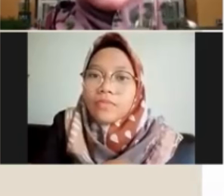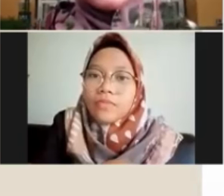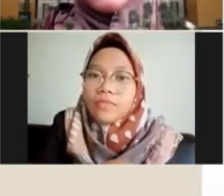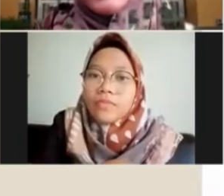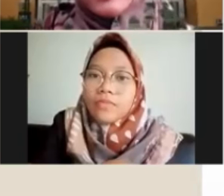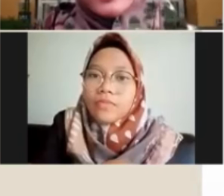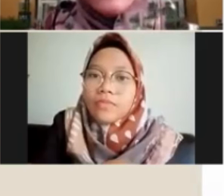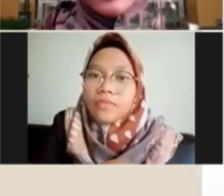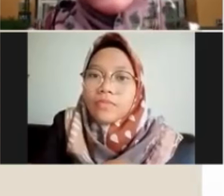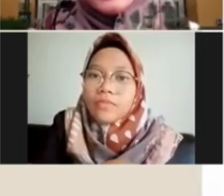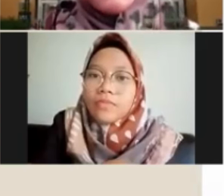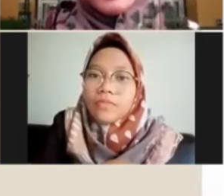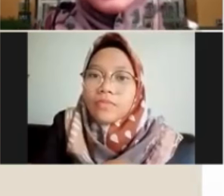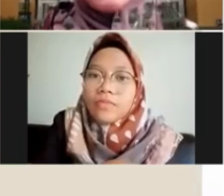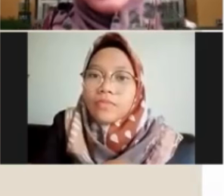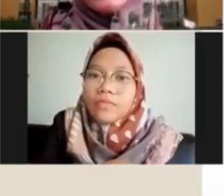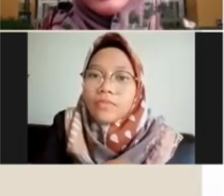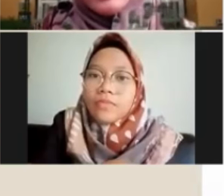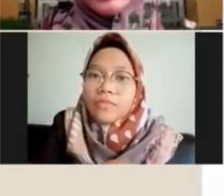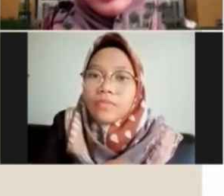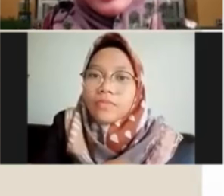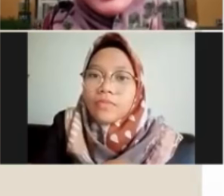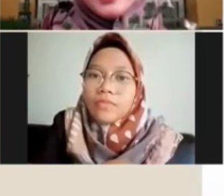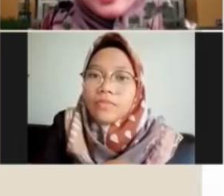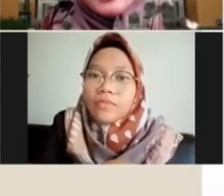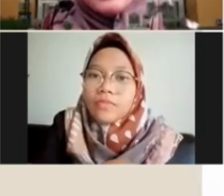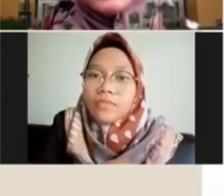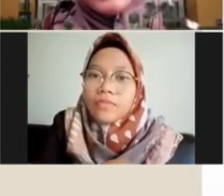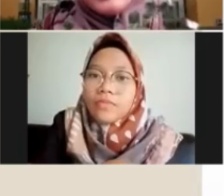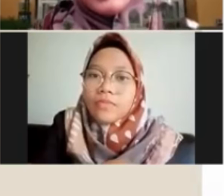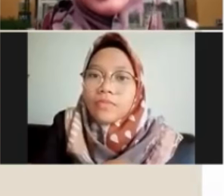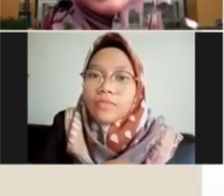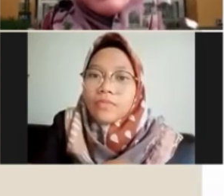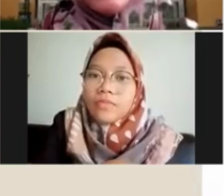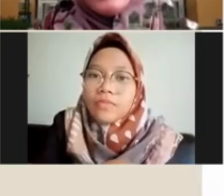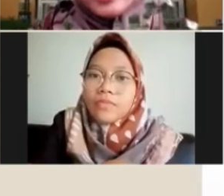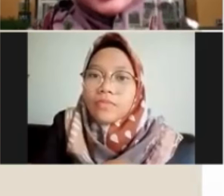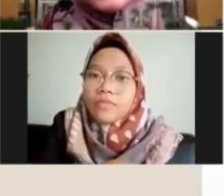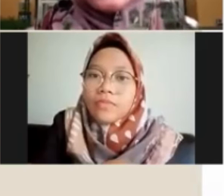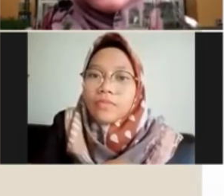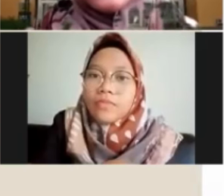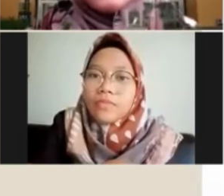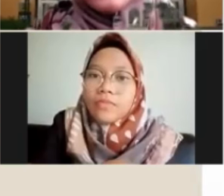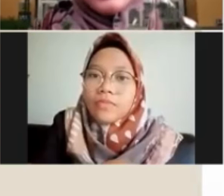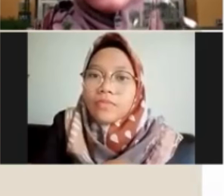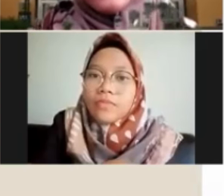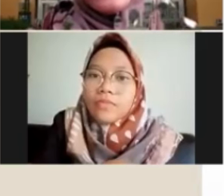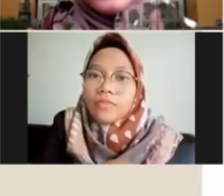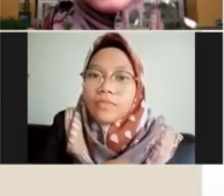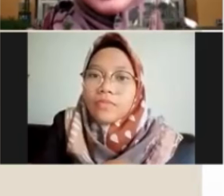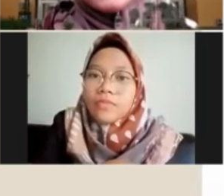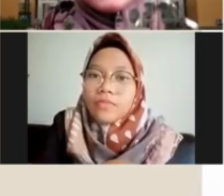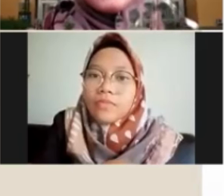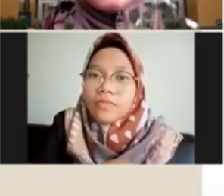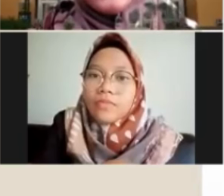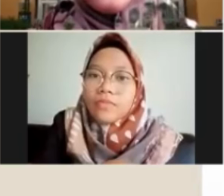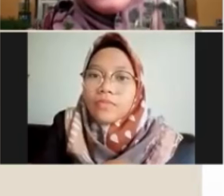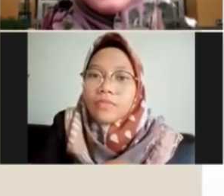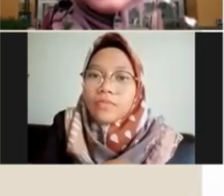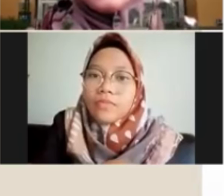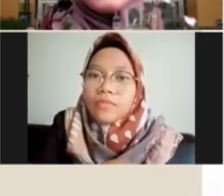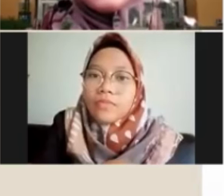itu sistem imun sebenarnya juga memiliki mekanisme untuk menghilangkan atau membunuhnya gitu. Dan juga untuk homeostasis